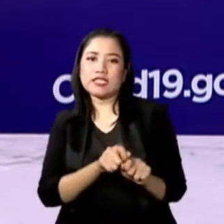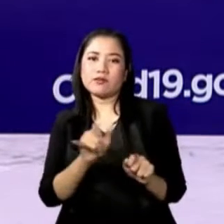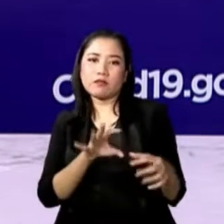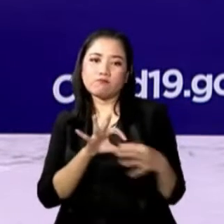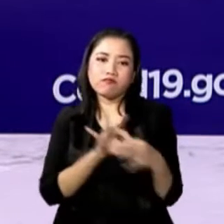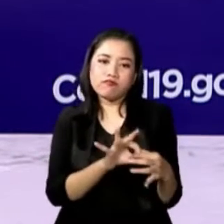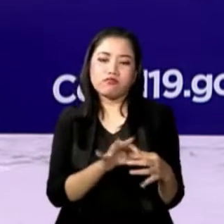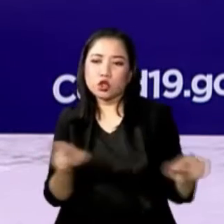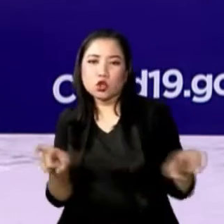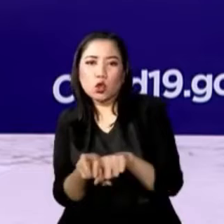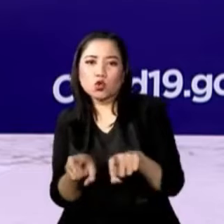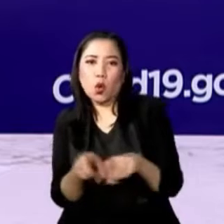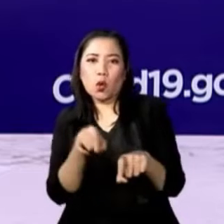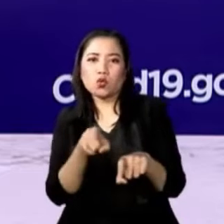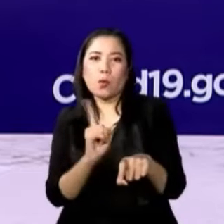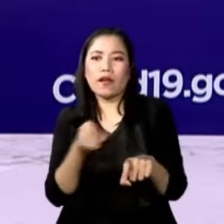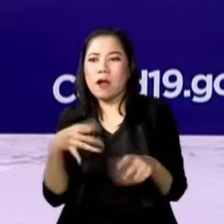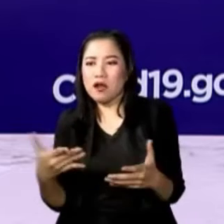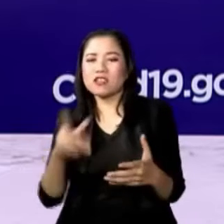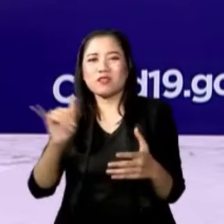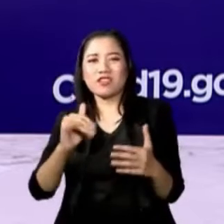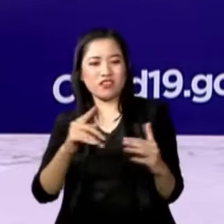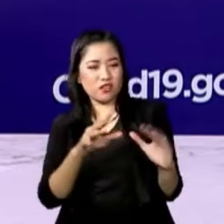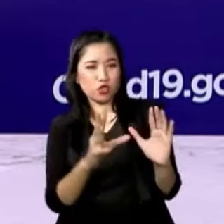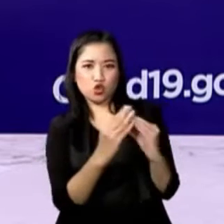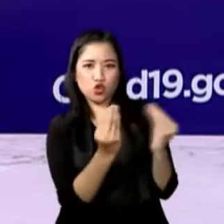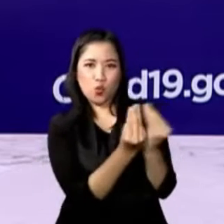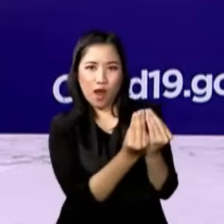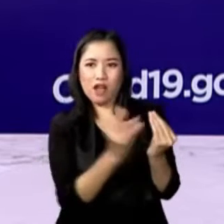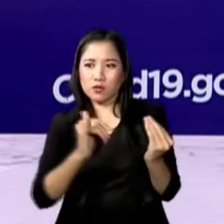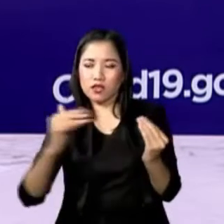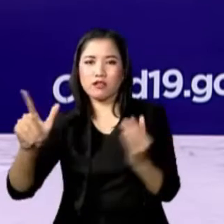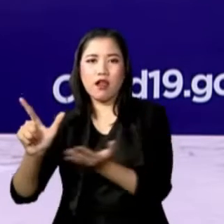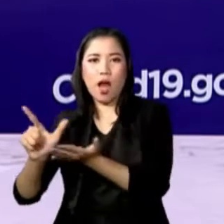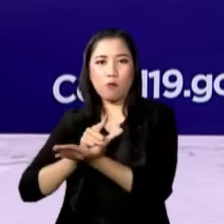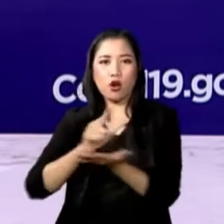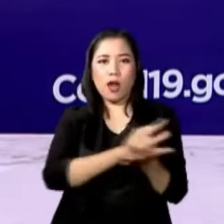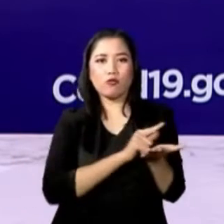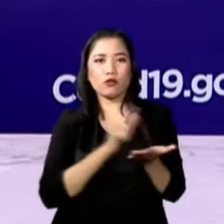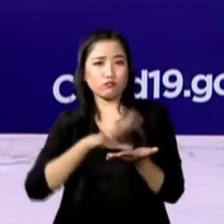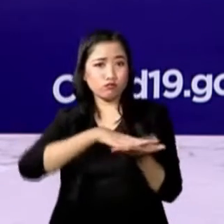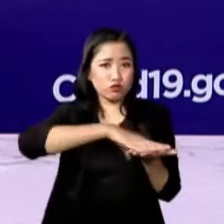data COVID-19 sehingga mengurangi gap dan delay data pusat dan daerah.